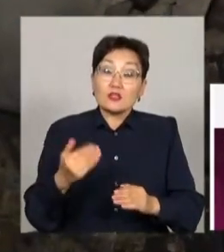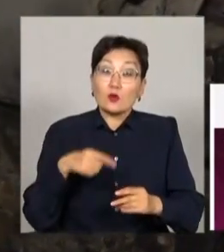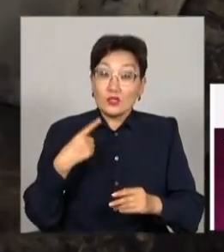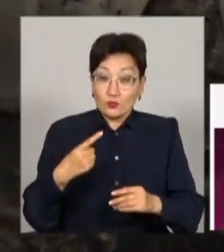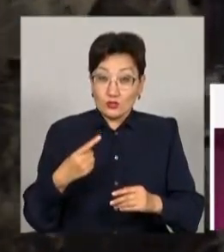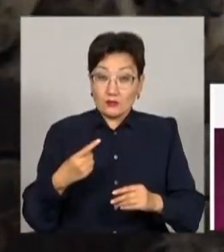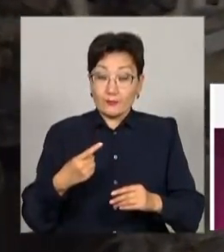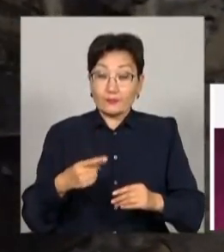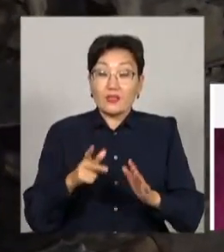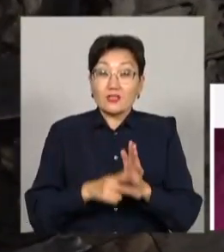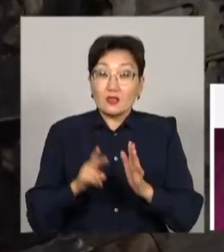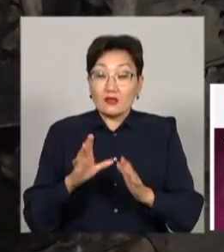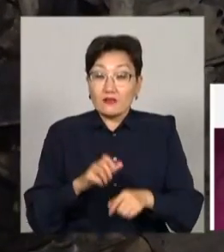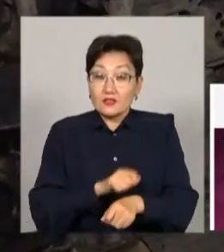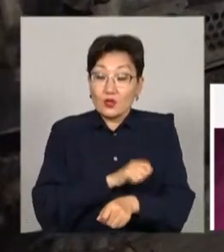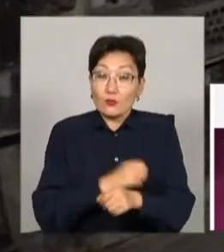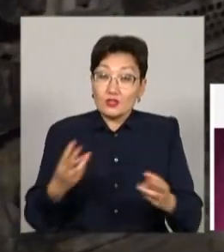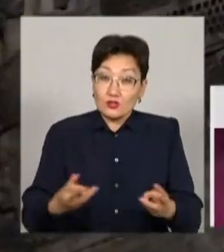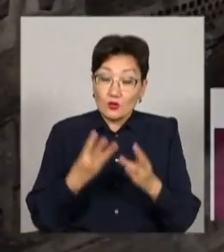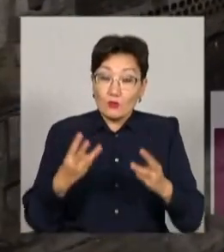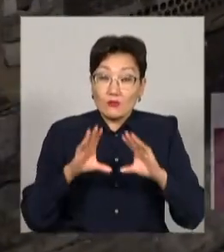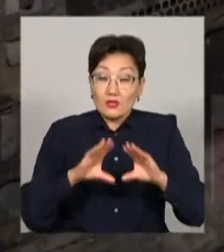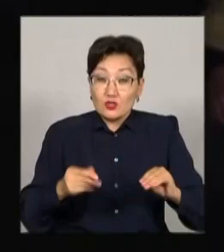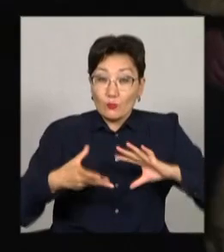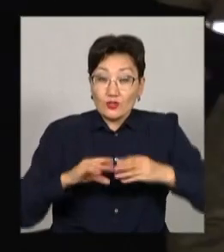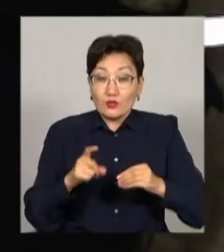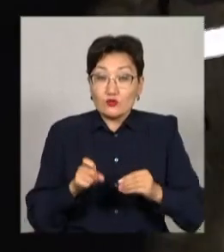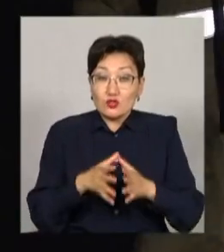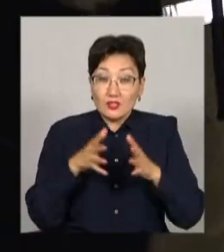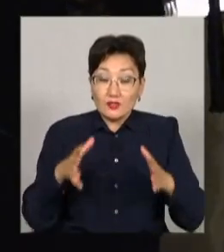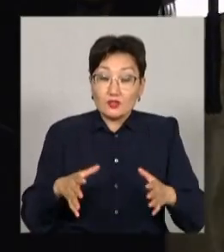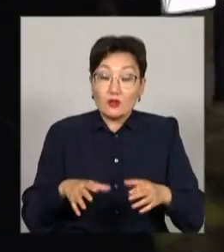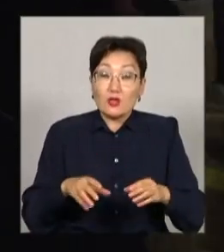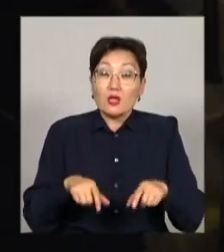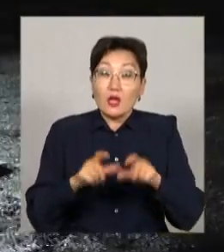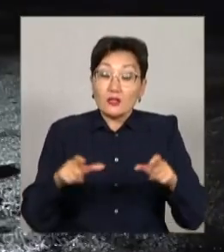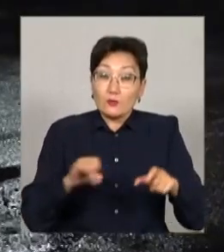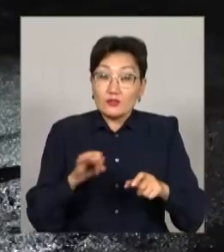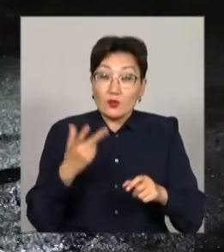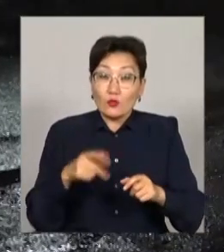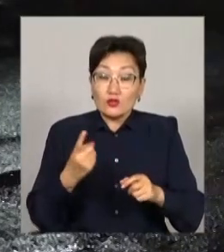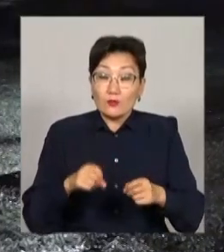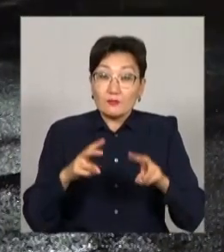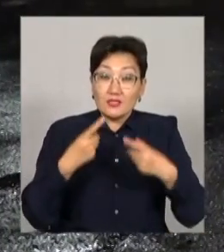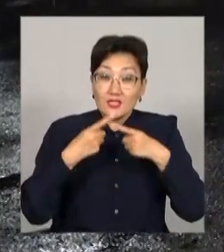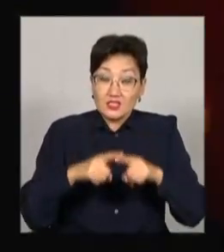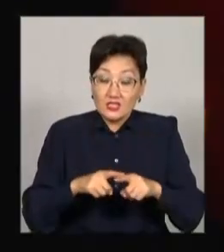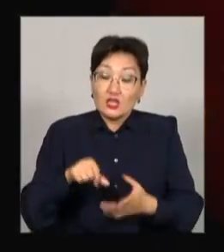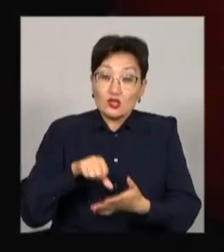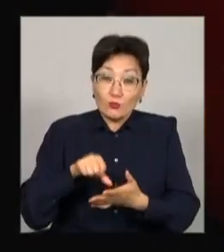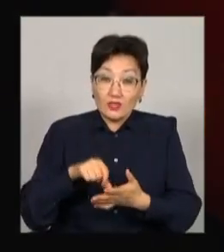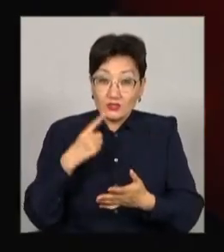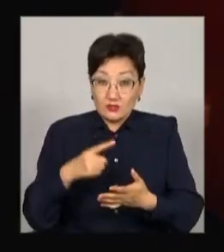сөзінше 80 шаршы метр болатын өртті тізгіндеуге жалпы 100-ден астам өрт сөндіру қызметі және 31-лік ауыр техника жұмылдырылды